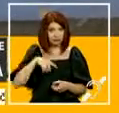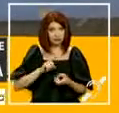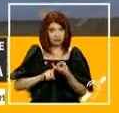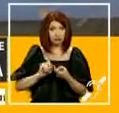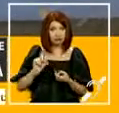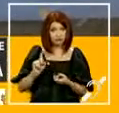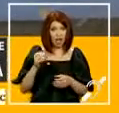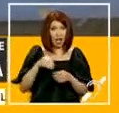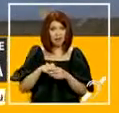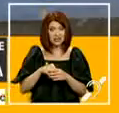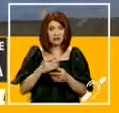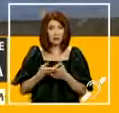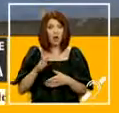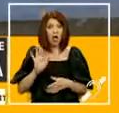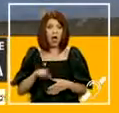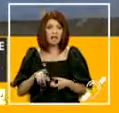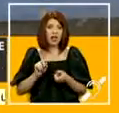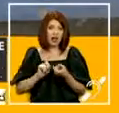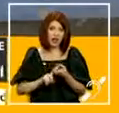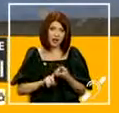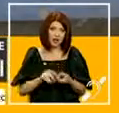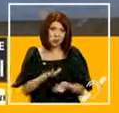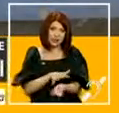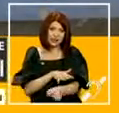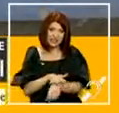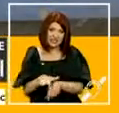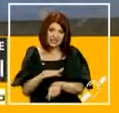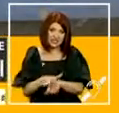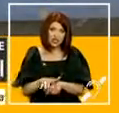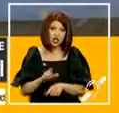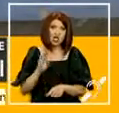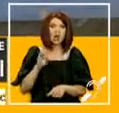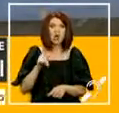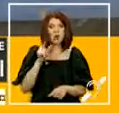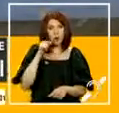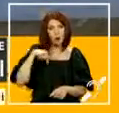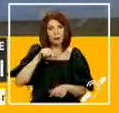fiindcă ar fi avut legături de sânge cu sașii transilvaneni.